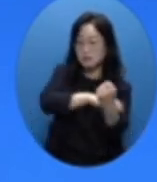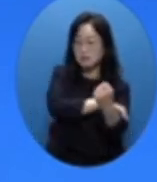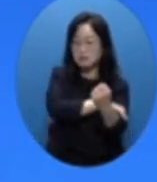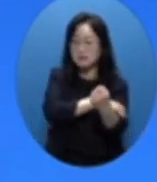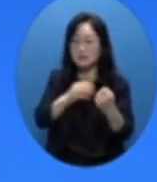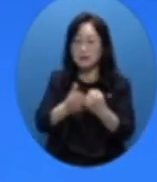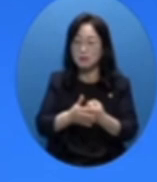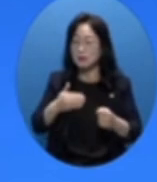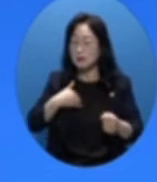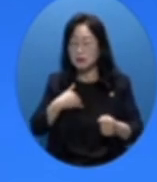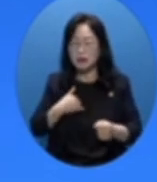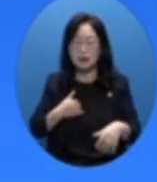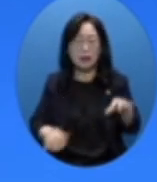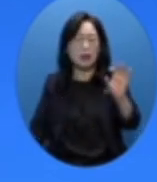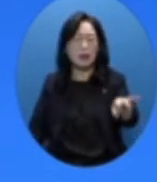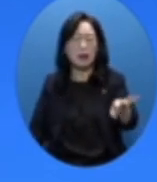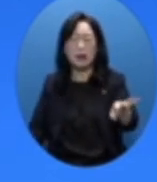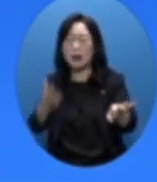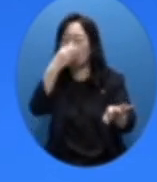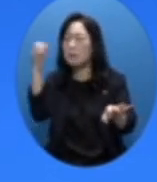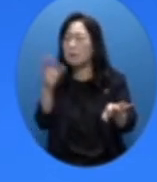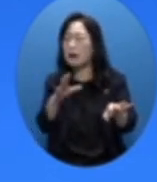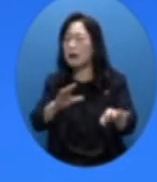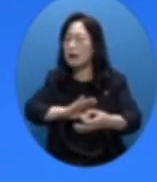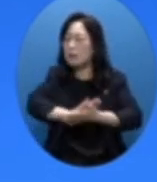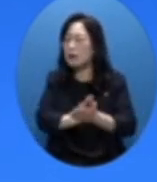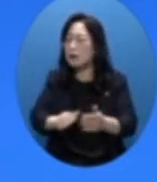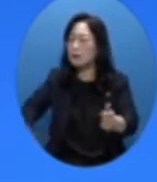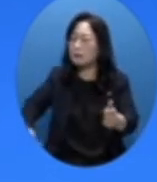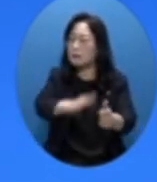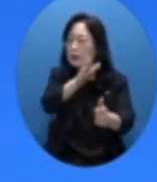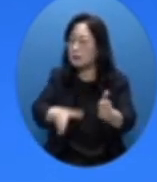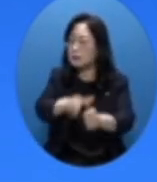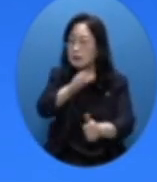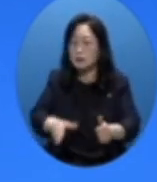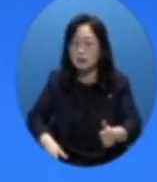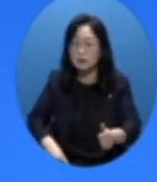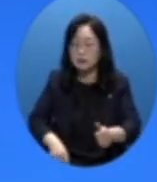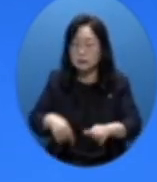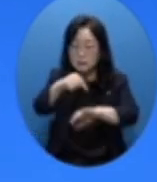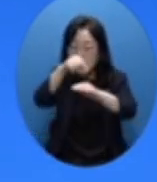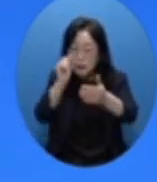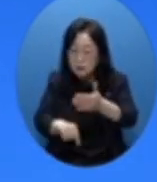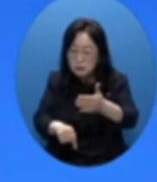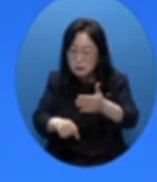없는 자를 무시하고 집 밟았던 심적인 명이었습니다